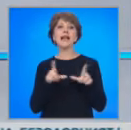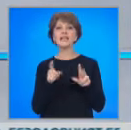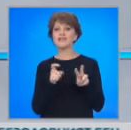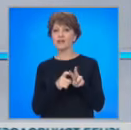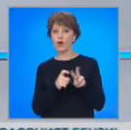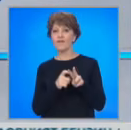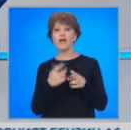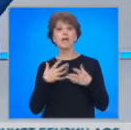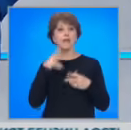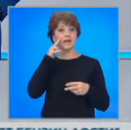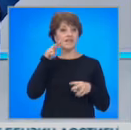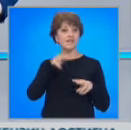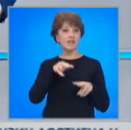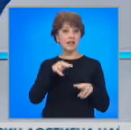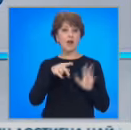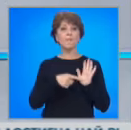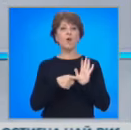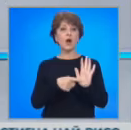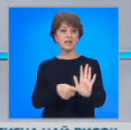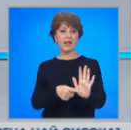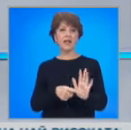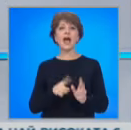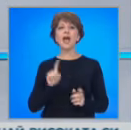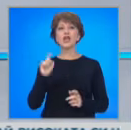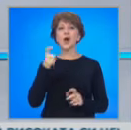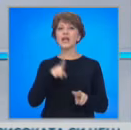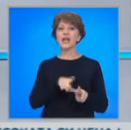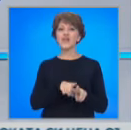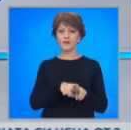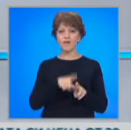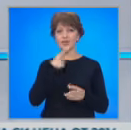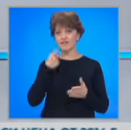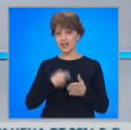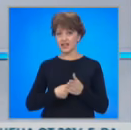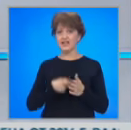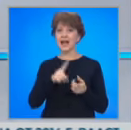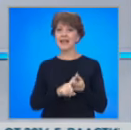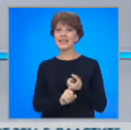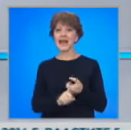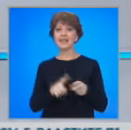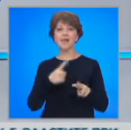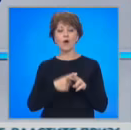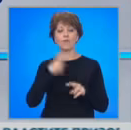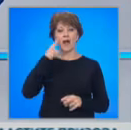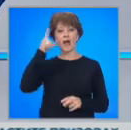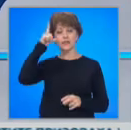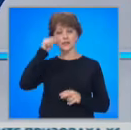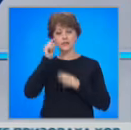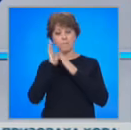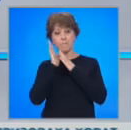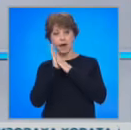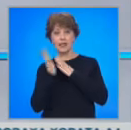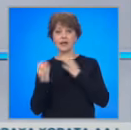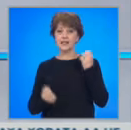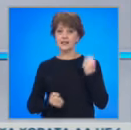в свидетелските показания. Ключовият свидетел Георги Иванов твърди, че подсъдимият Кристиян Николов е заспал зад волана